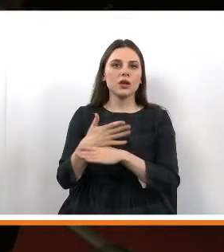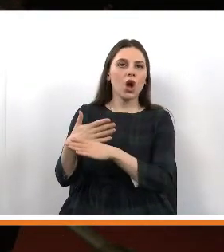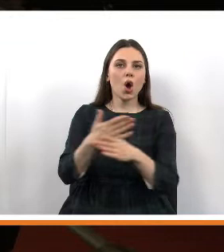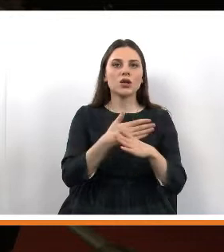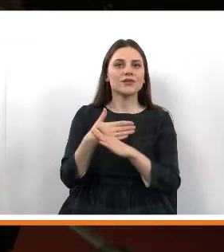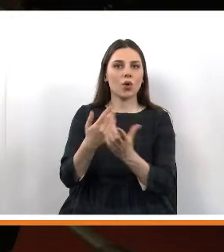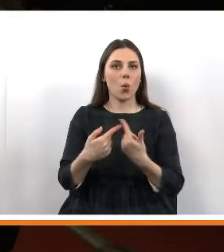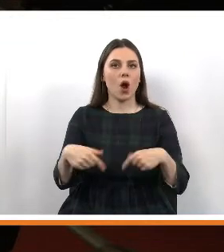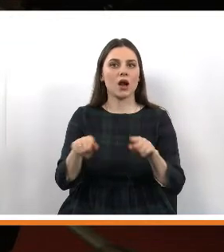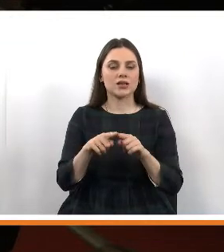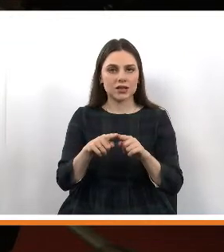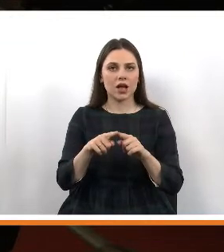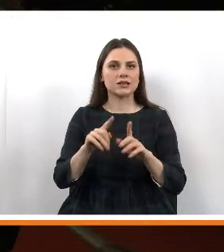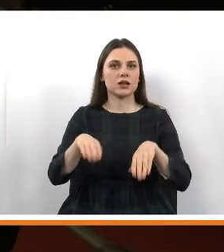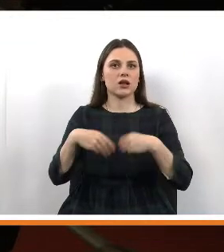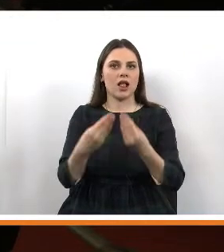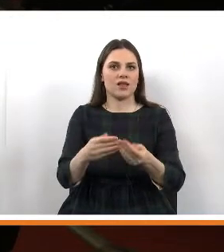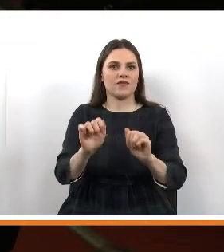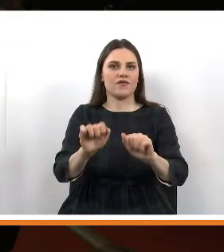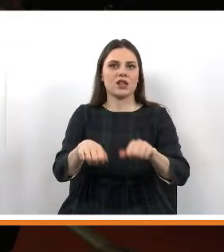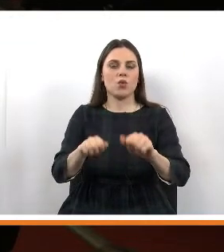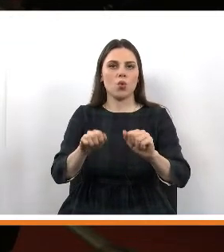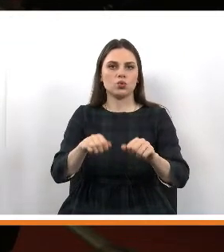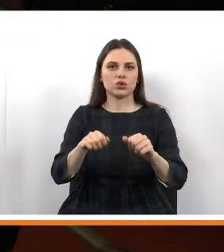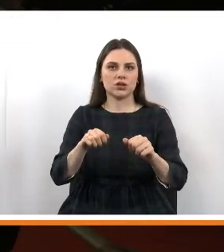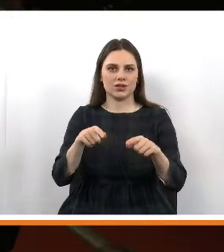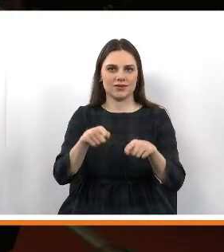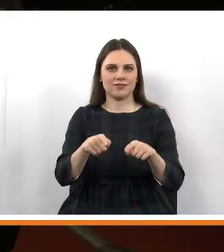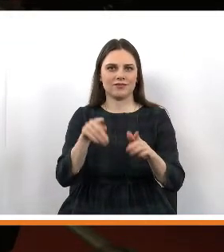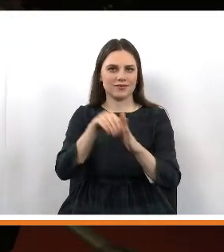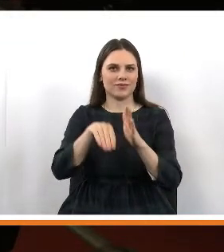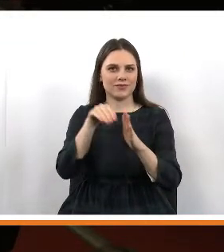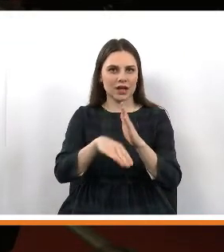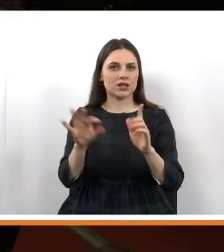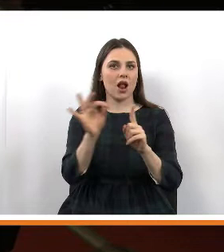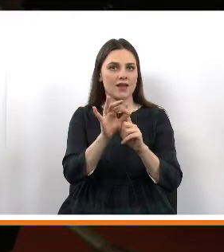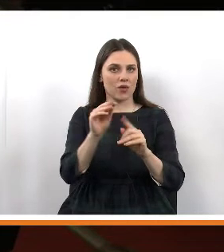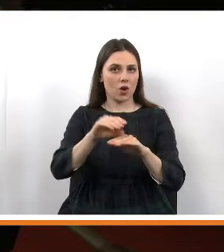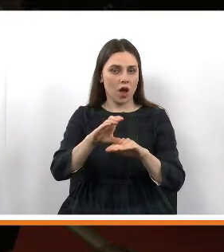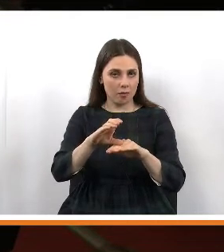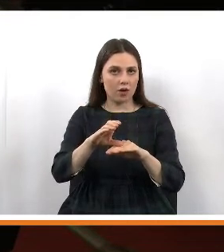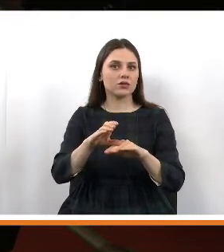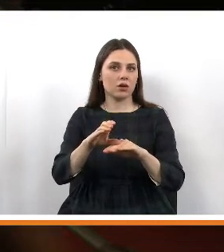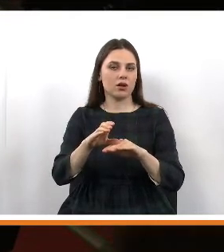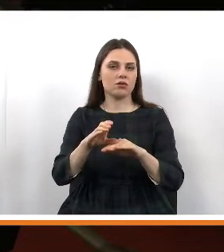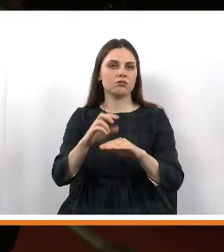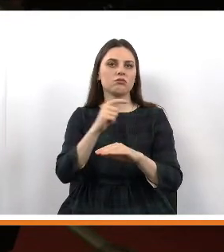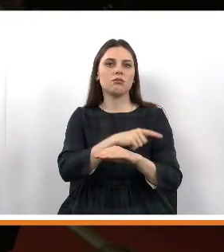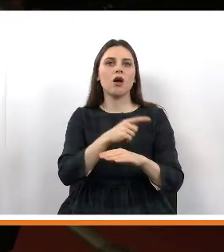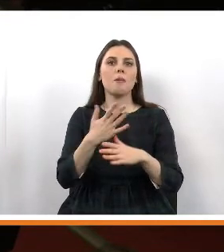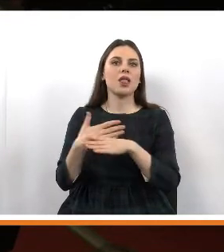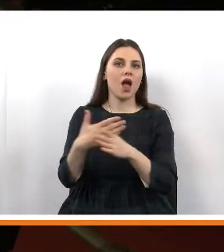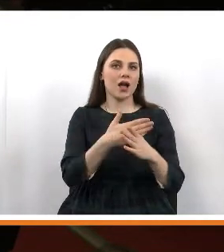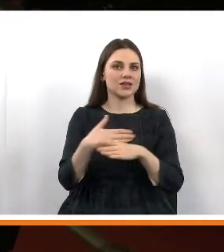сего, извините, пожалуйста, дали возможность формировать целевой капитал, хотя благотворительные фонды, несмотря на запрет в